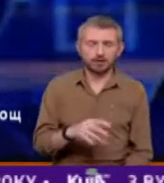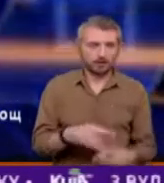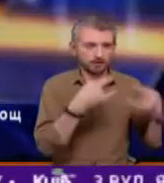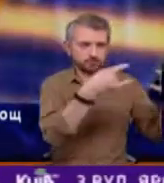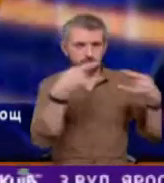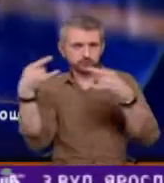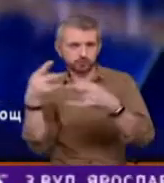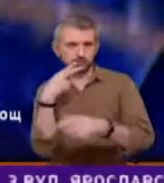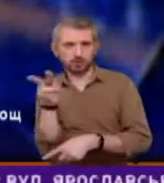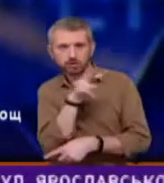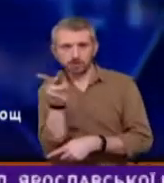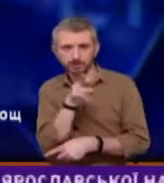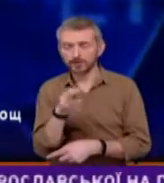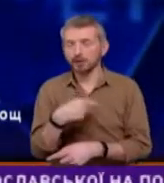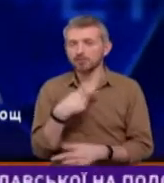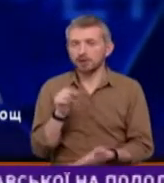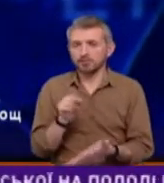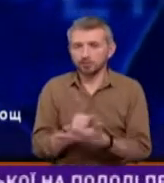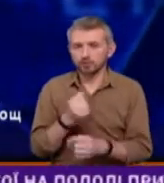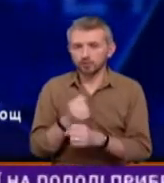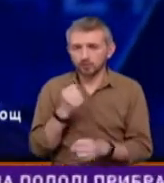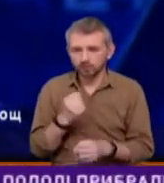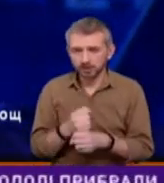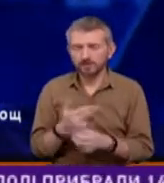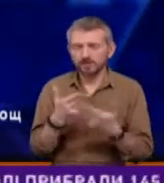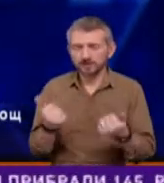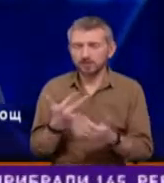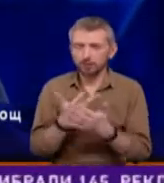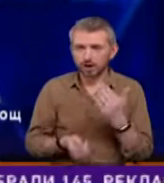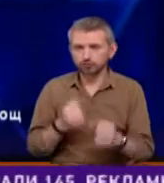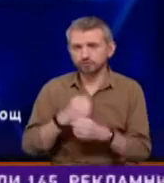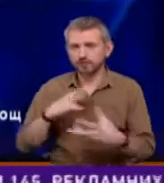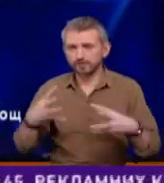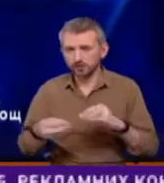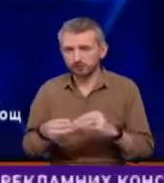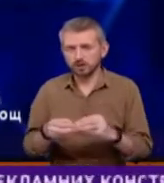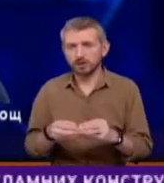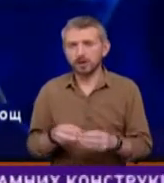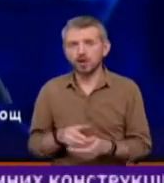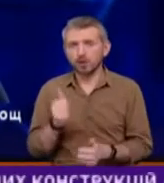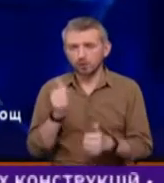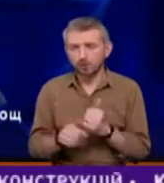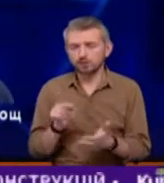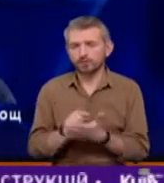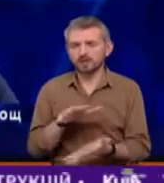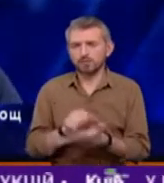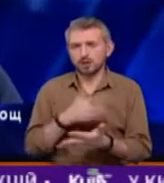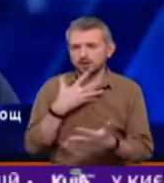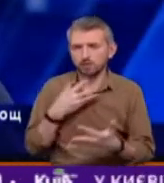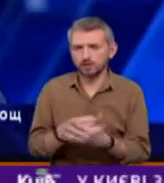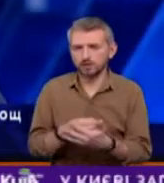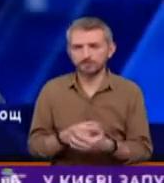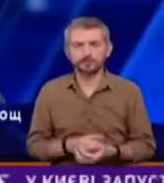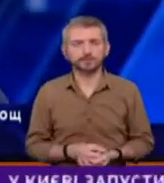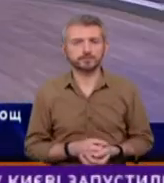мусимо визнати цю поразку, зробити висновки і більше не допускати таких речей. І кожен повинен займатися своїм. Кесар кесаревим, а всі